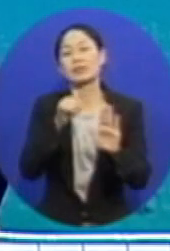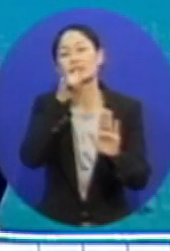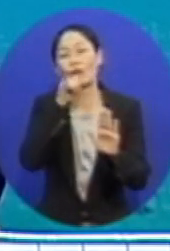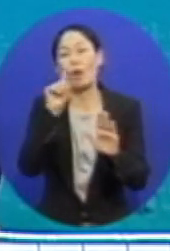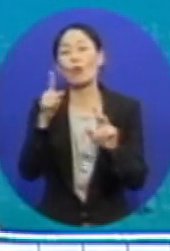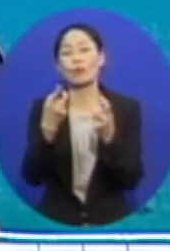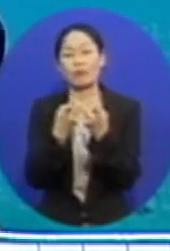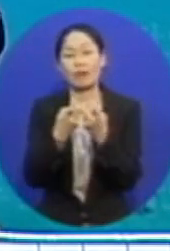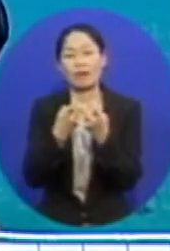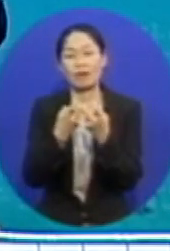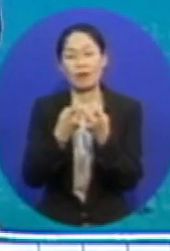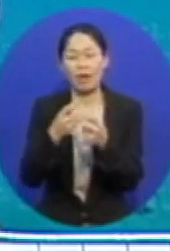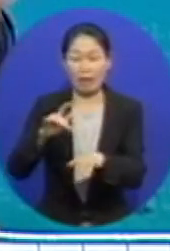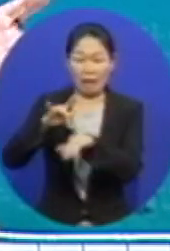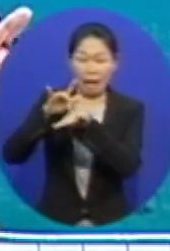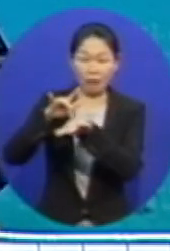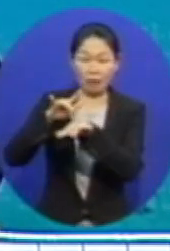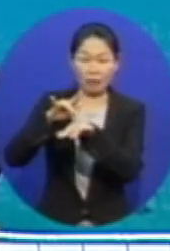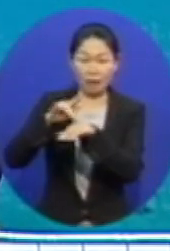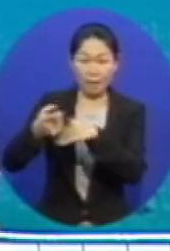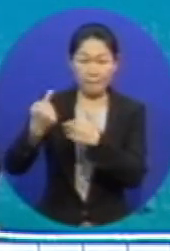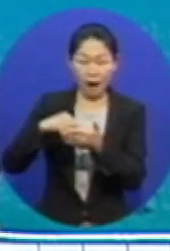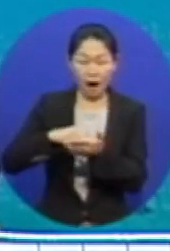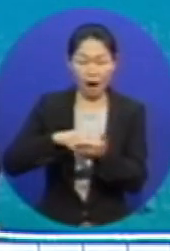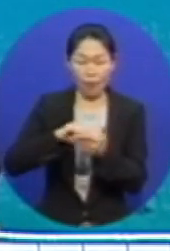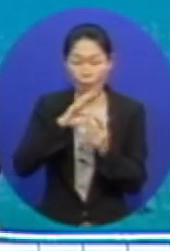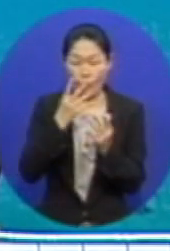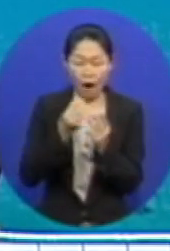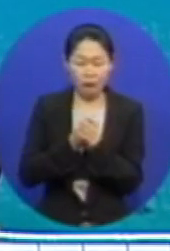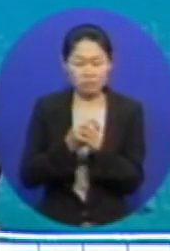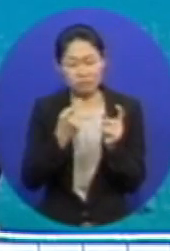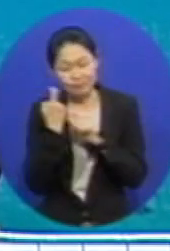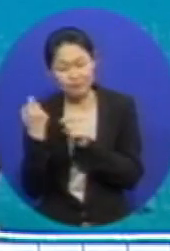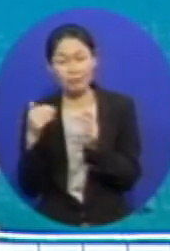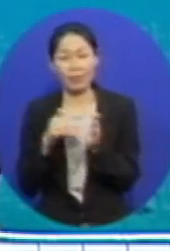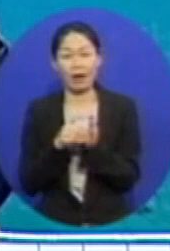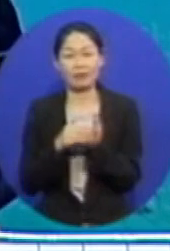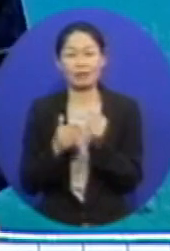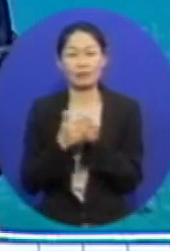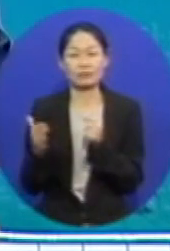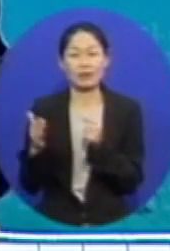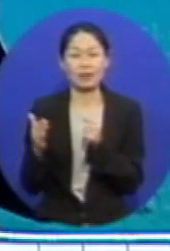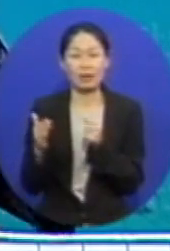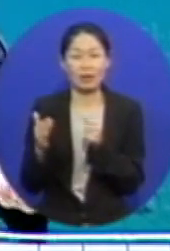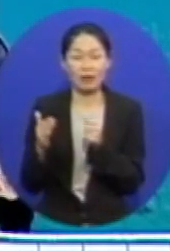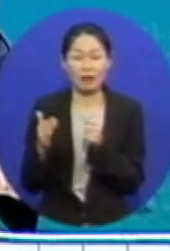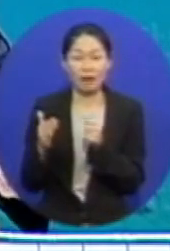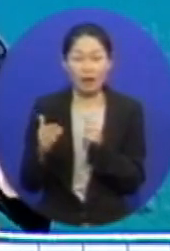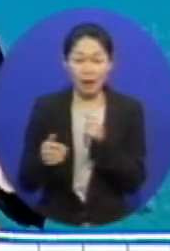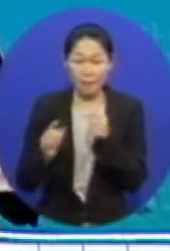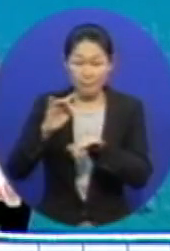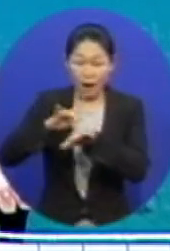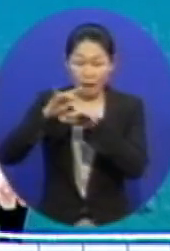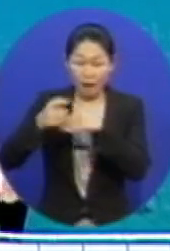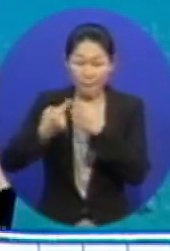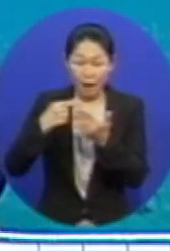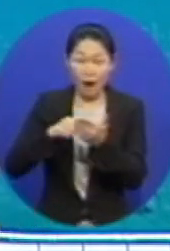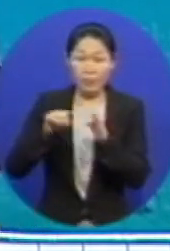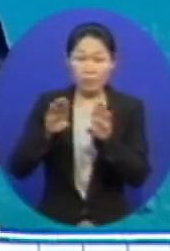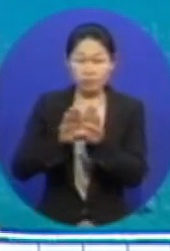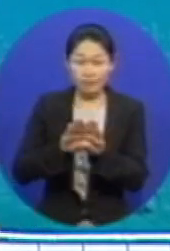되죠 마주 에게 마음을 홀딱 빼앗겨 보니까 그런거예요 마귀에게 마음의 문을 열어 벌여 놓으니까